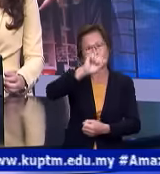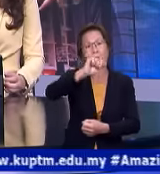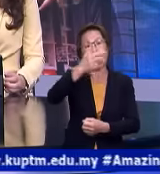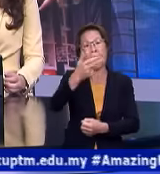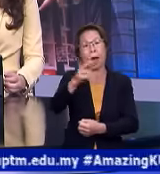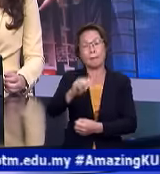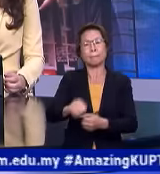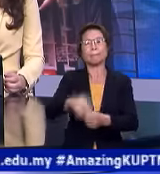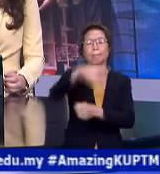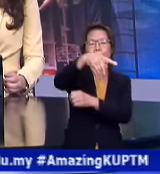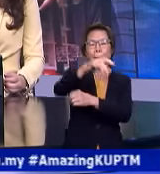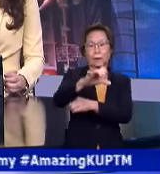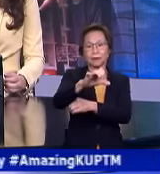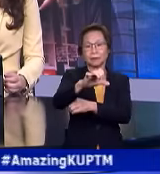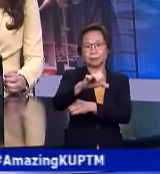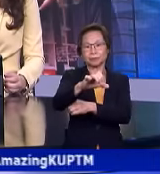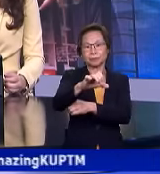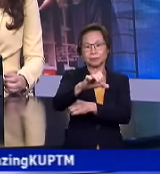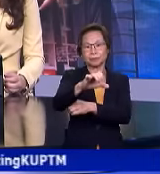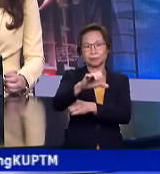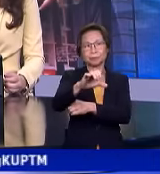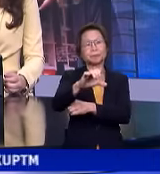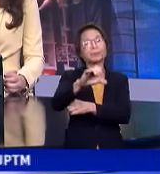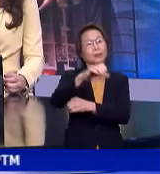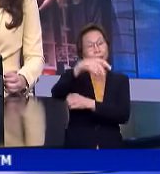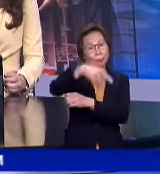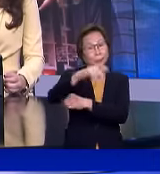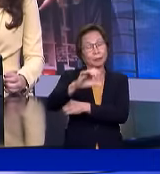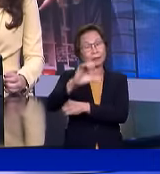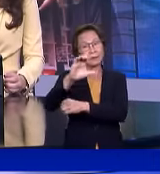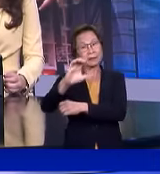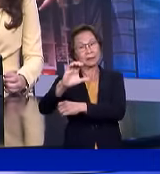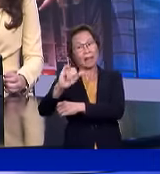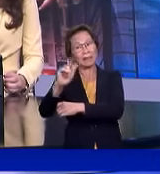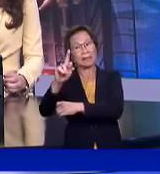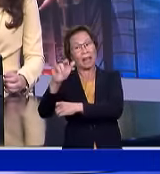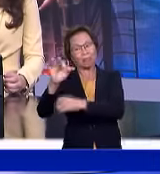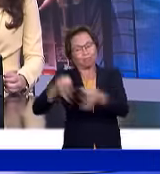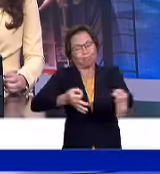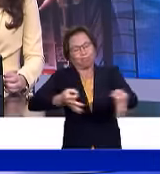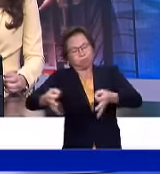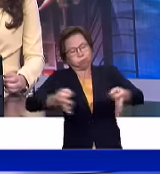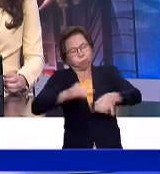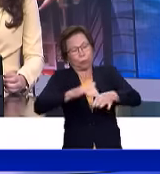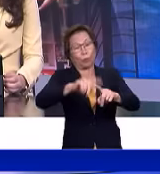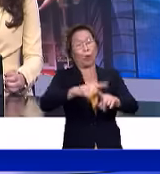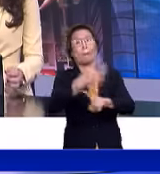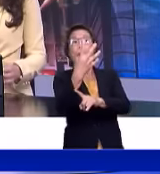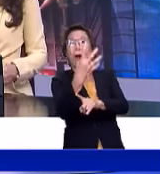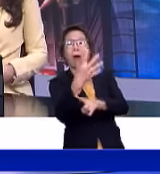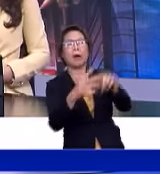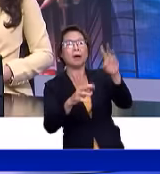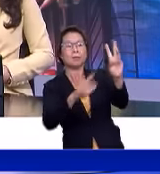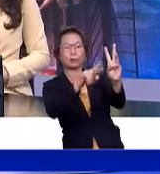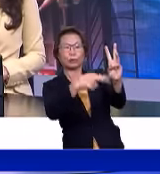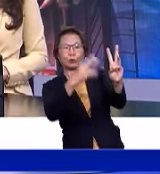sidang media mingguan Badan Bertindak Imunisasi COVID-19 CITF menjelaskan pada April sebanyak